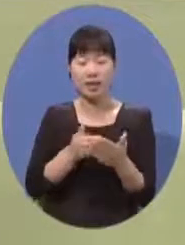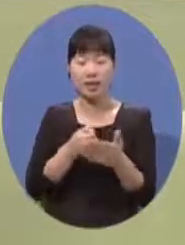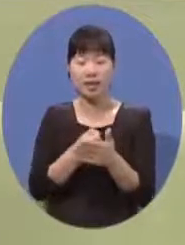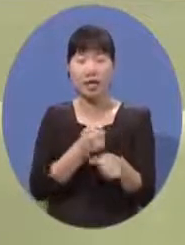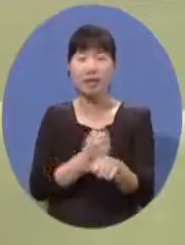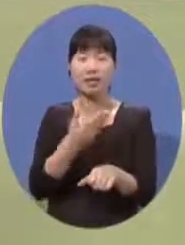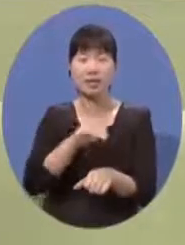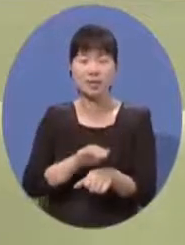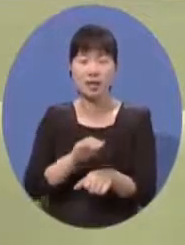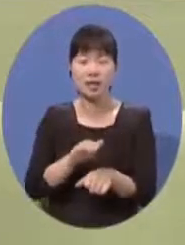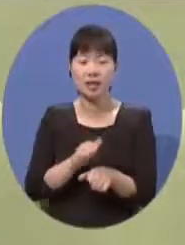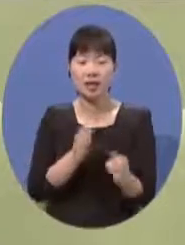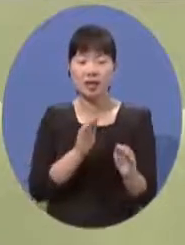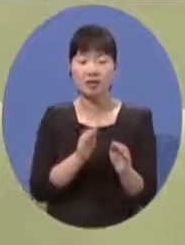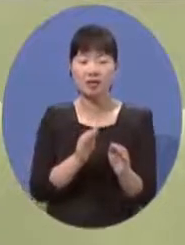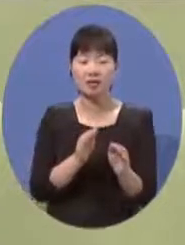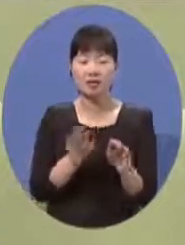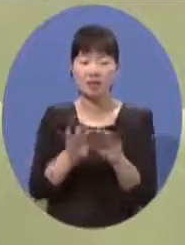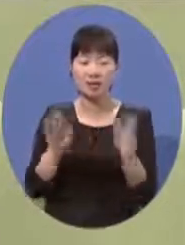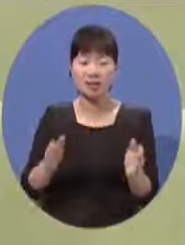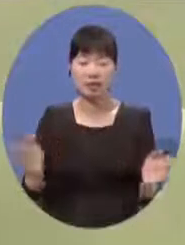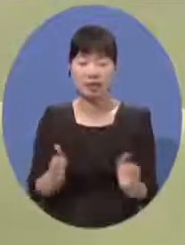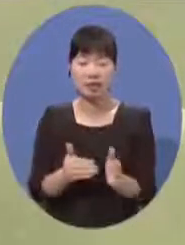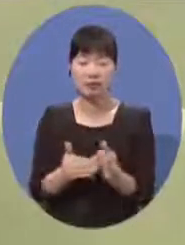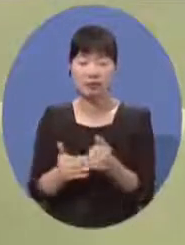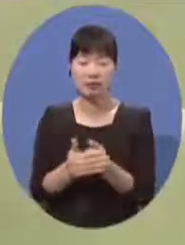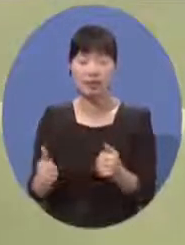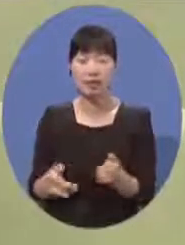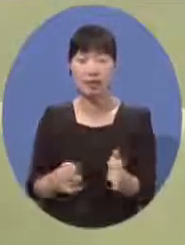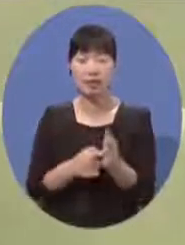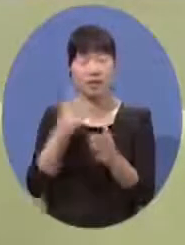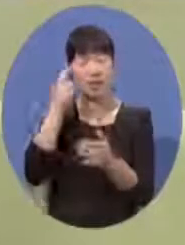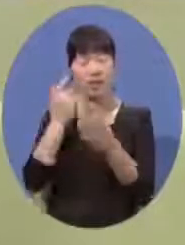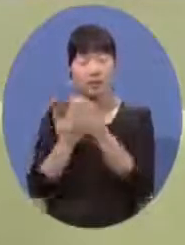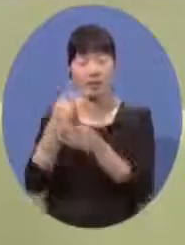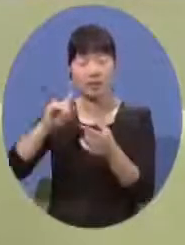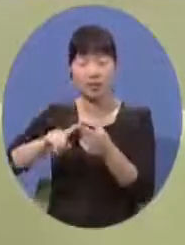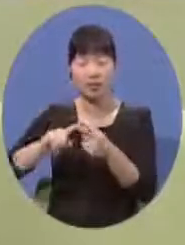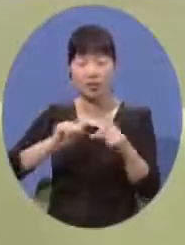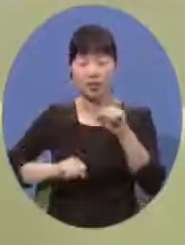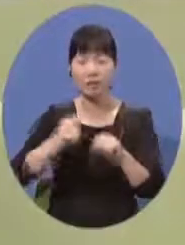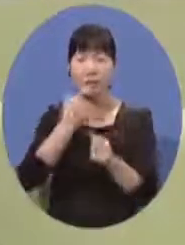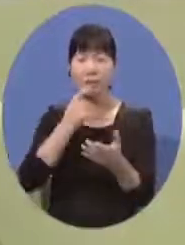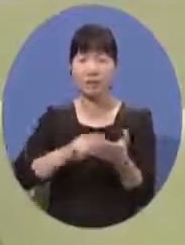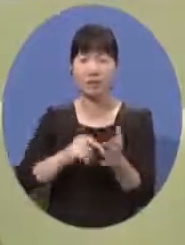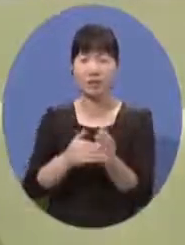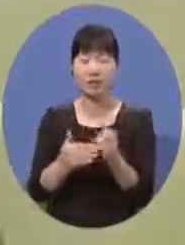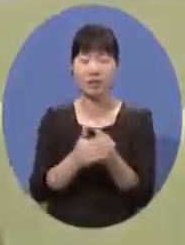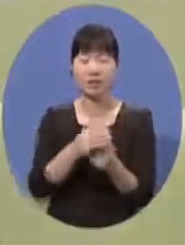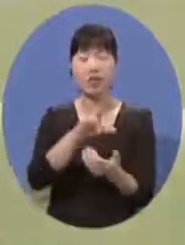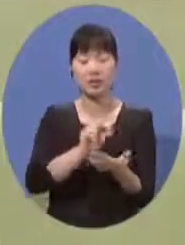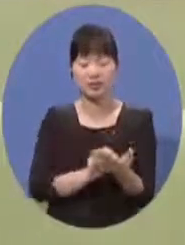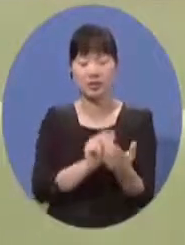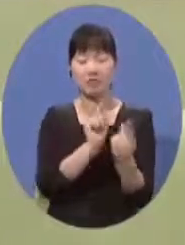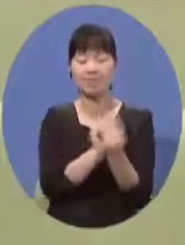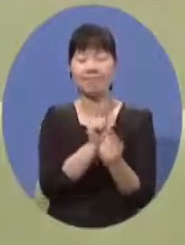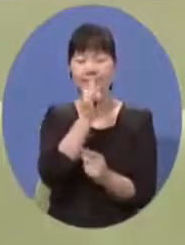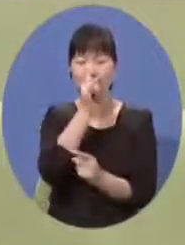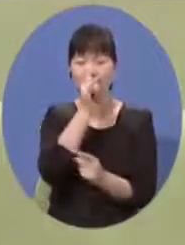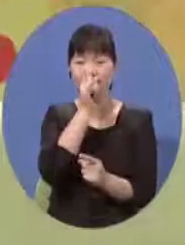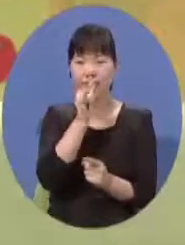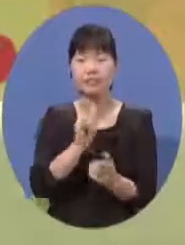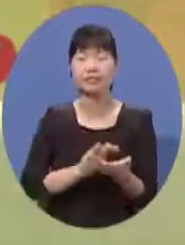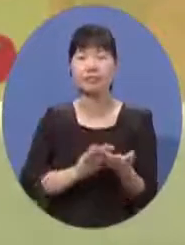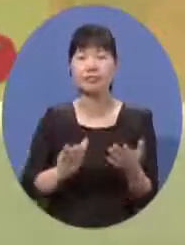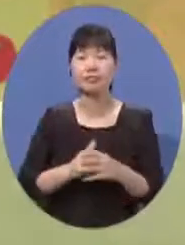보니까 그 모든 걸 고려하기보다는 그냥 당장 떠오르는 생각대로 행동하기 쉬워서 그것이 문제가 되는 경우도 있습니다. 네.